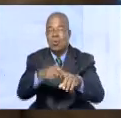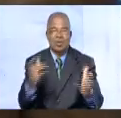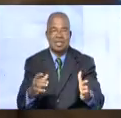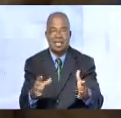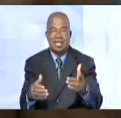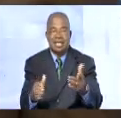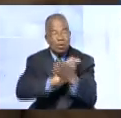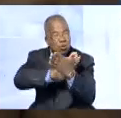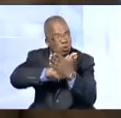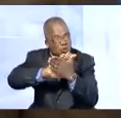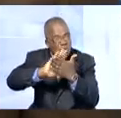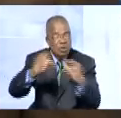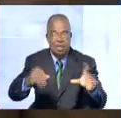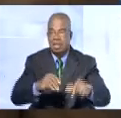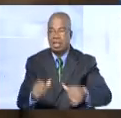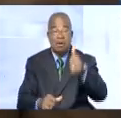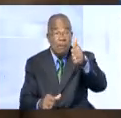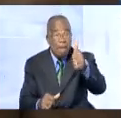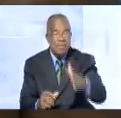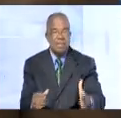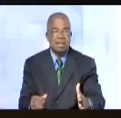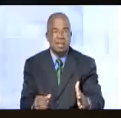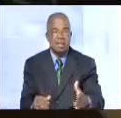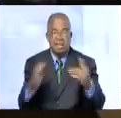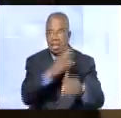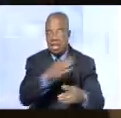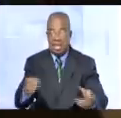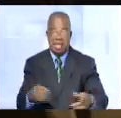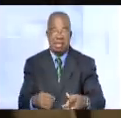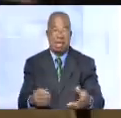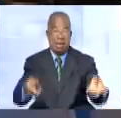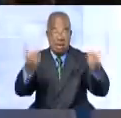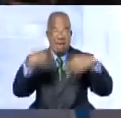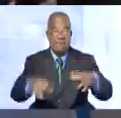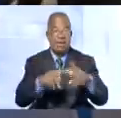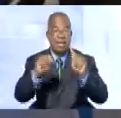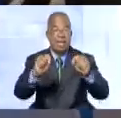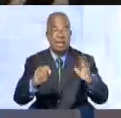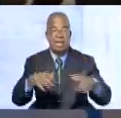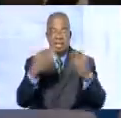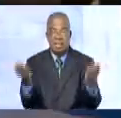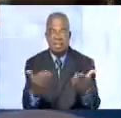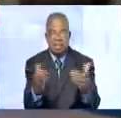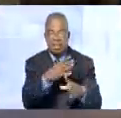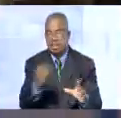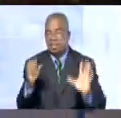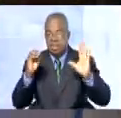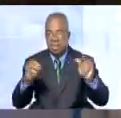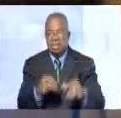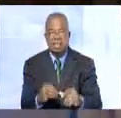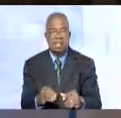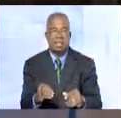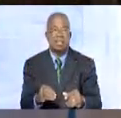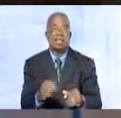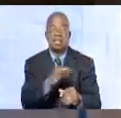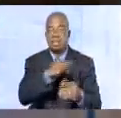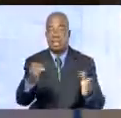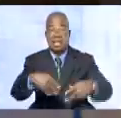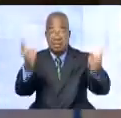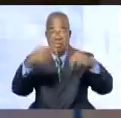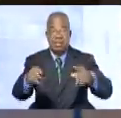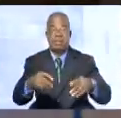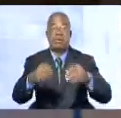Vous voyez, il y a beaucoup de choses qu'on découvre en venant donc ici. Un appel d'offres est d'ailleurs même lancé sur Abidjan pour des solutions pratiques aux problèmes d'eau que